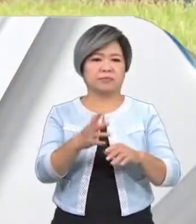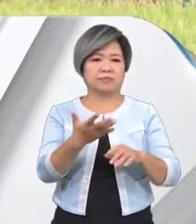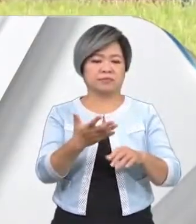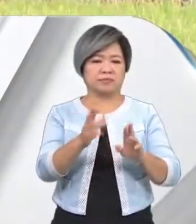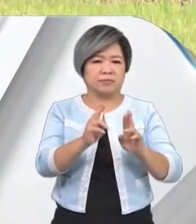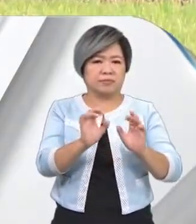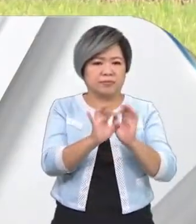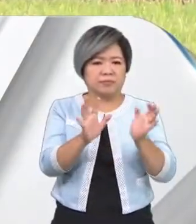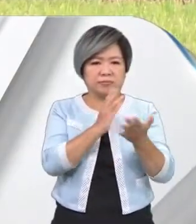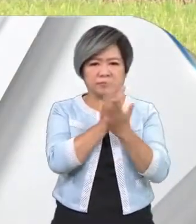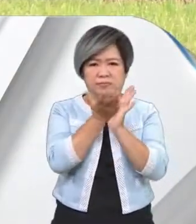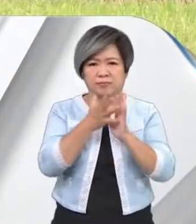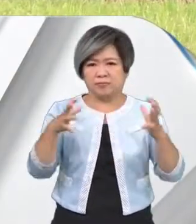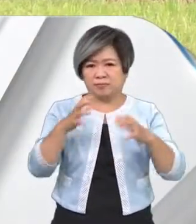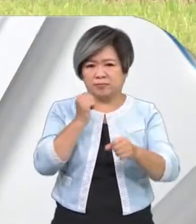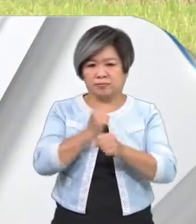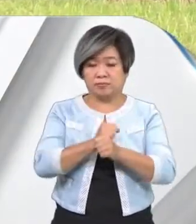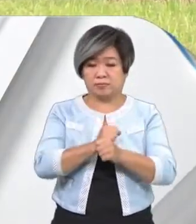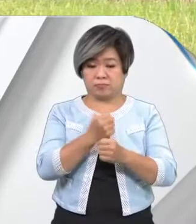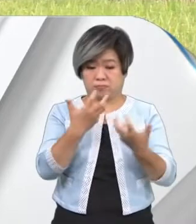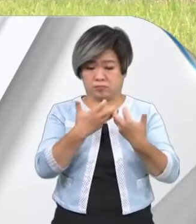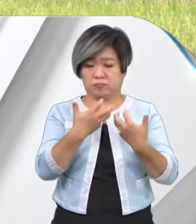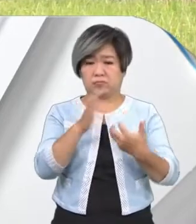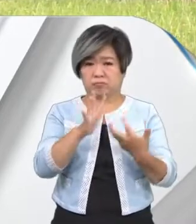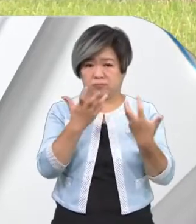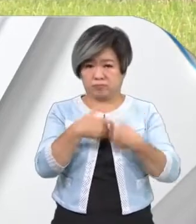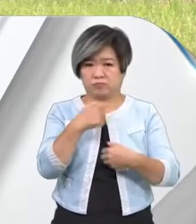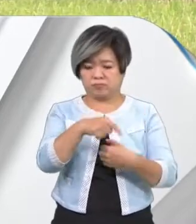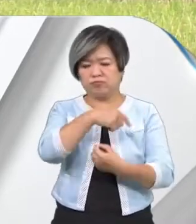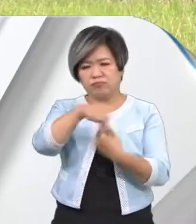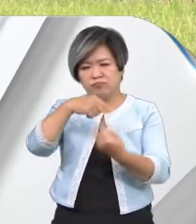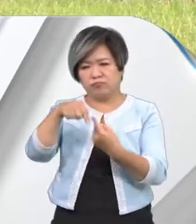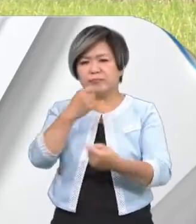机转起来合作，天天的推广循环农业。下个新闻陈启明，台东报道。